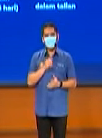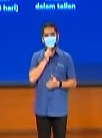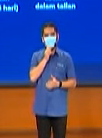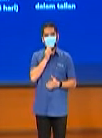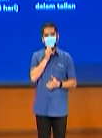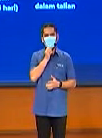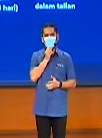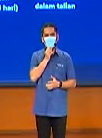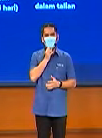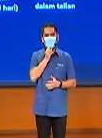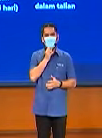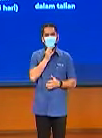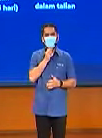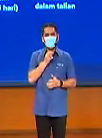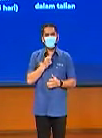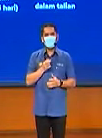saudara-saudari